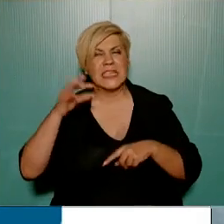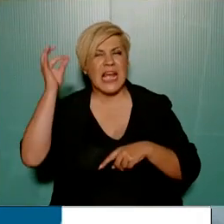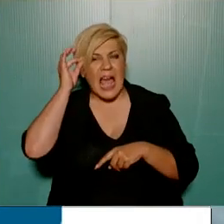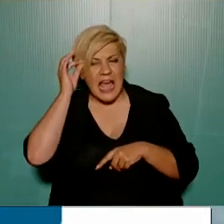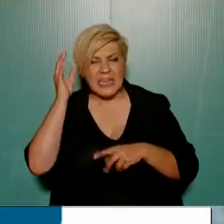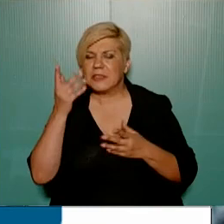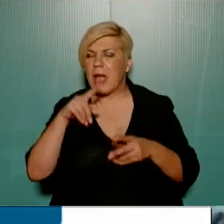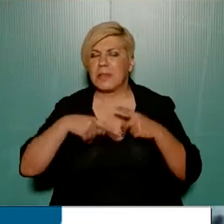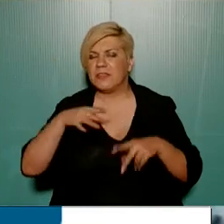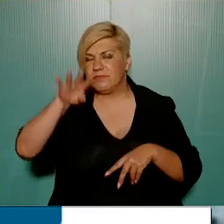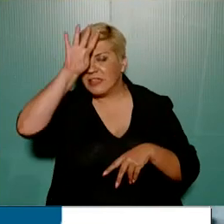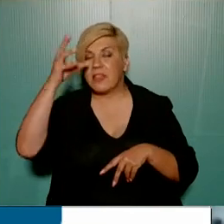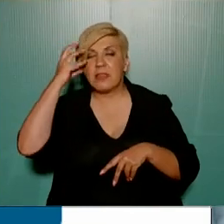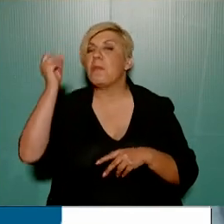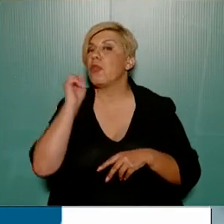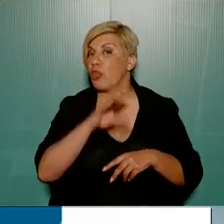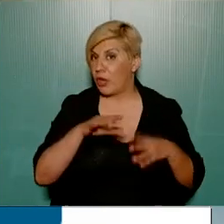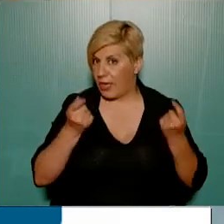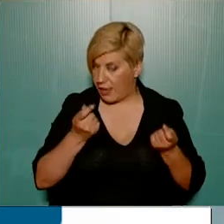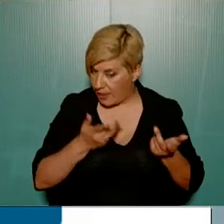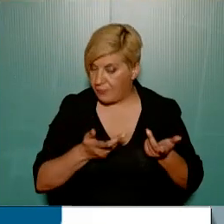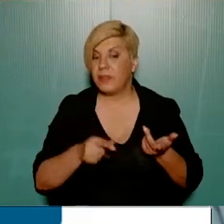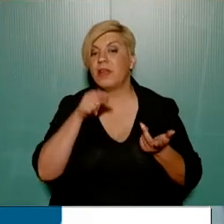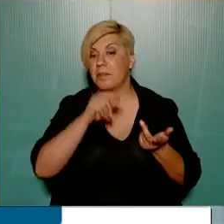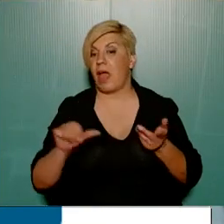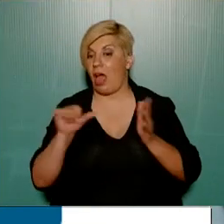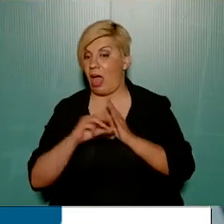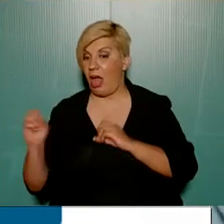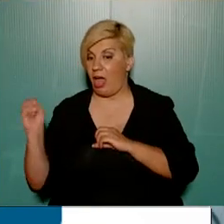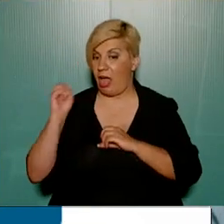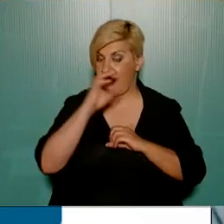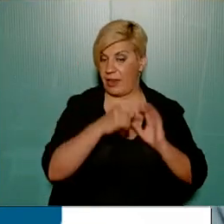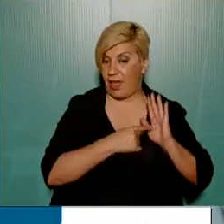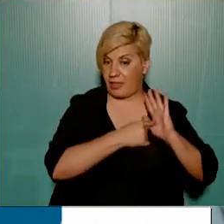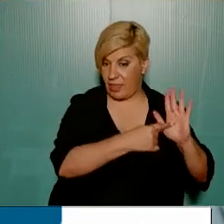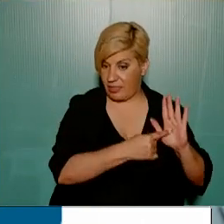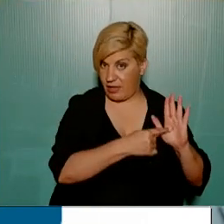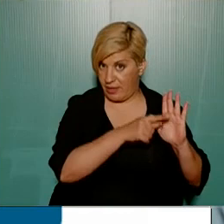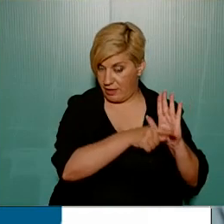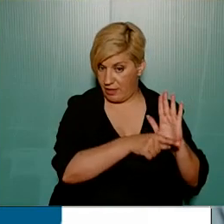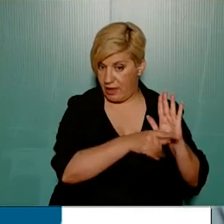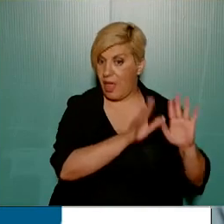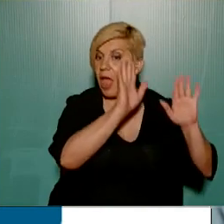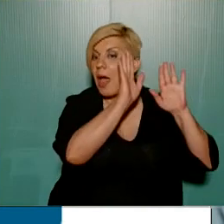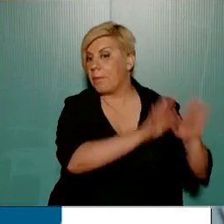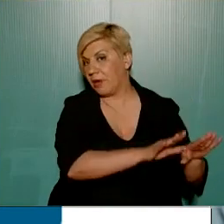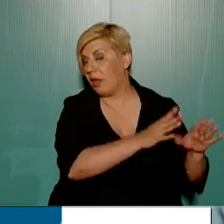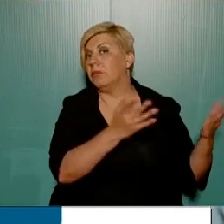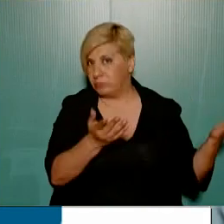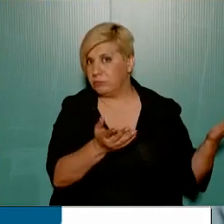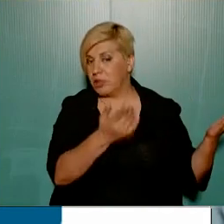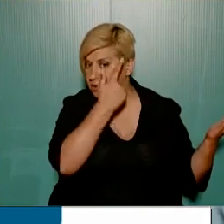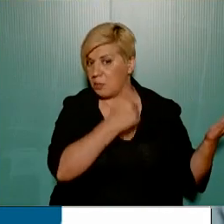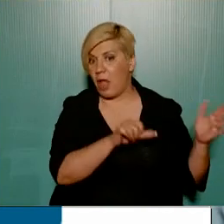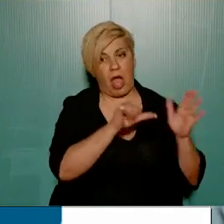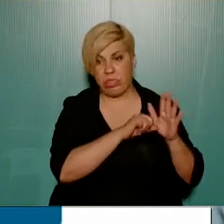μια βασίλισσα, εν πάση περιπτώσει, και πήγε στην Αθήνα για να εκτεθεί κάποια στιγμή και έμεινε εκεί. Όπως ξέρουμε, η